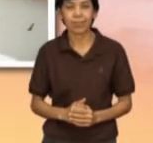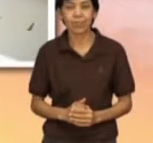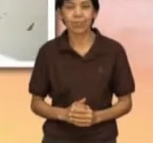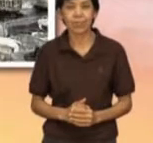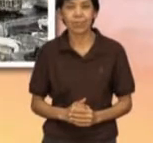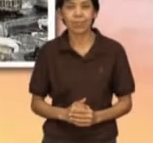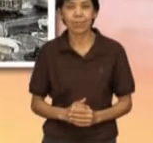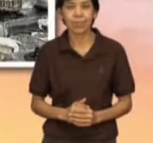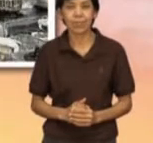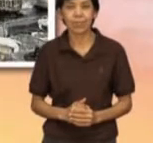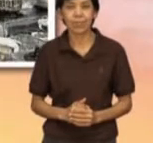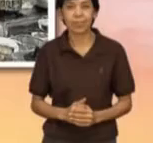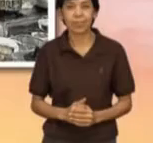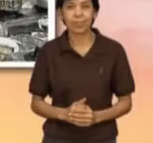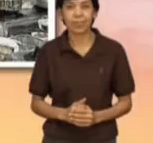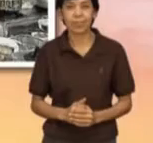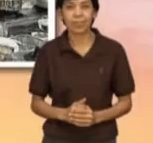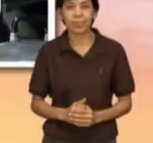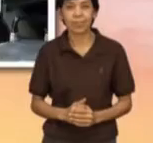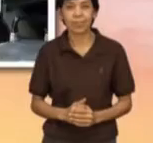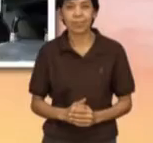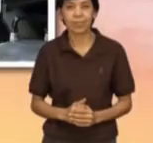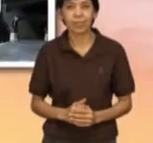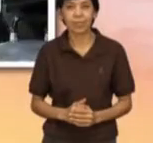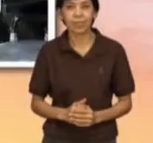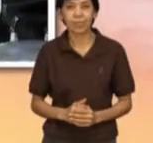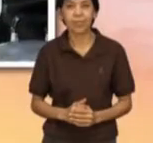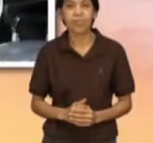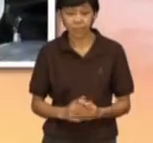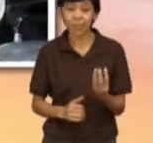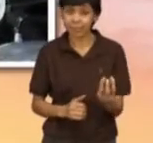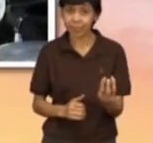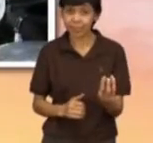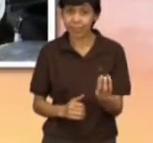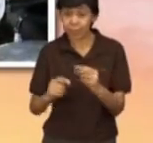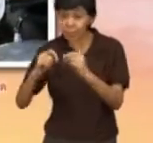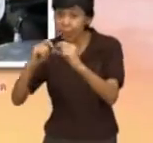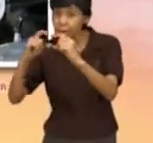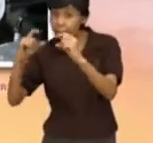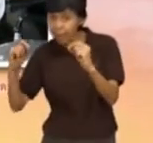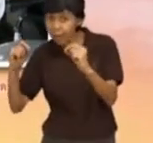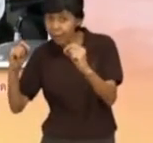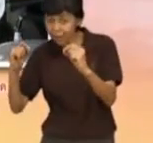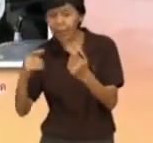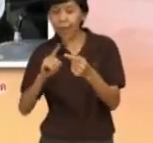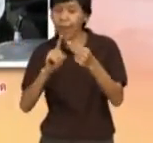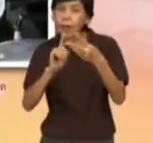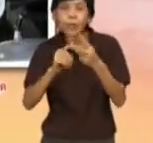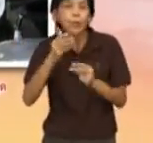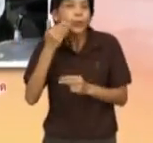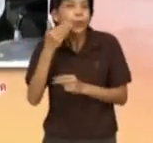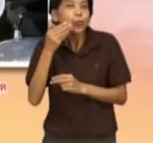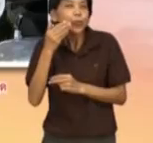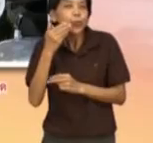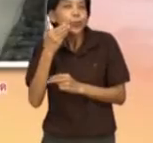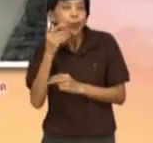แต่งหน้านะคะ แต่งหน้า ล้วก็พริก แล้วก็พริกแดง พริก